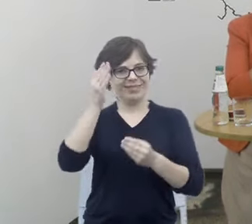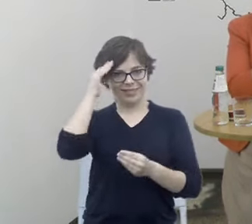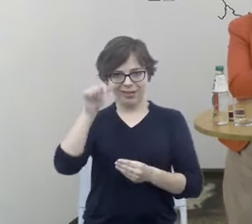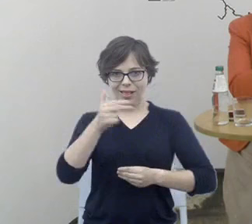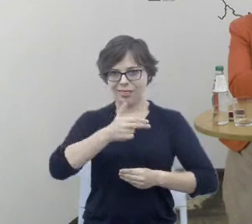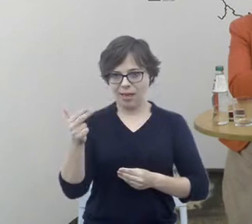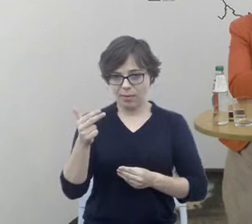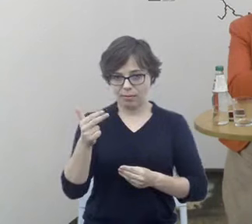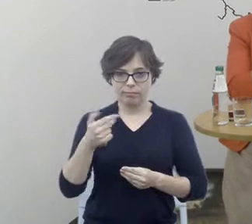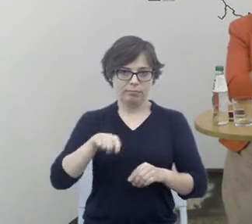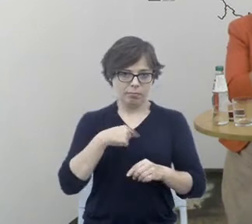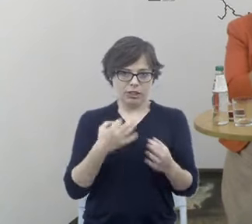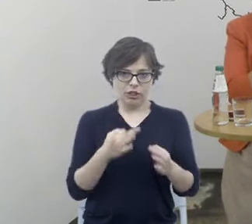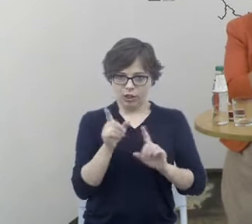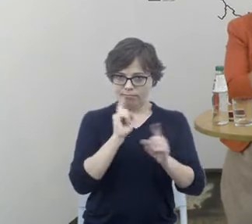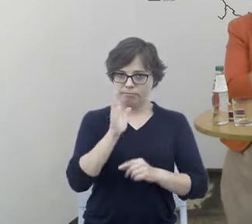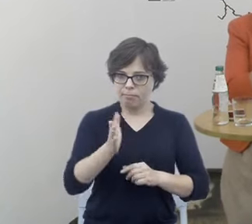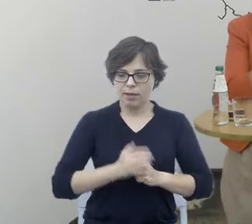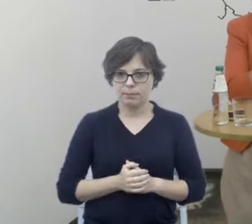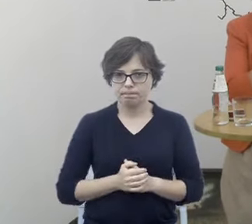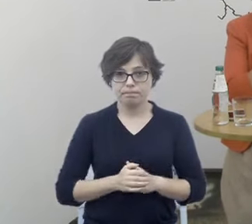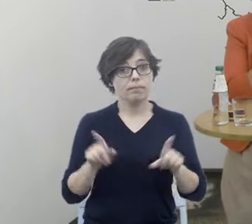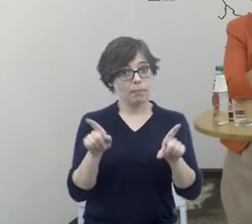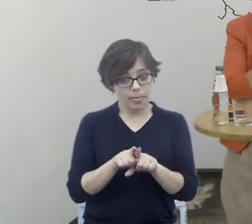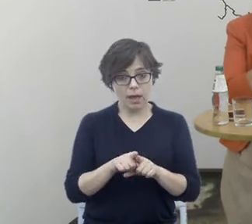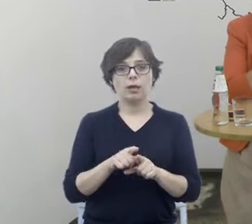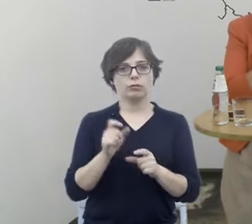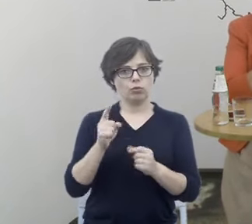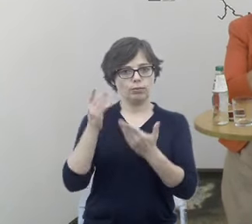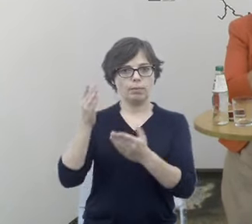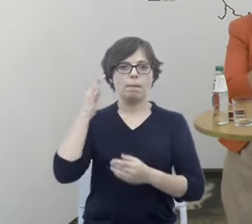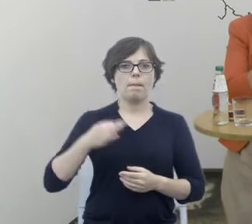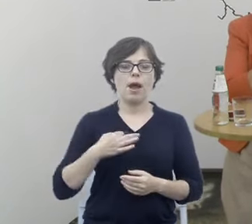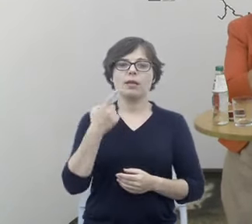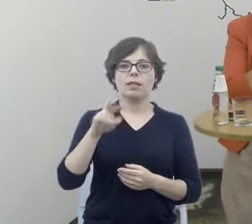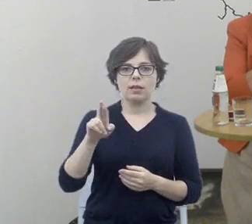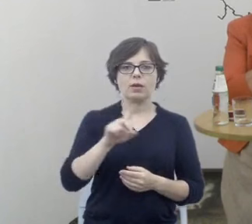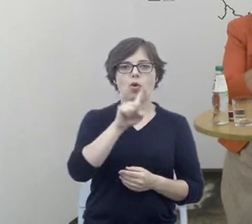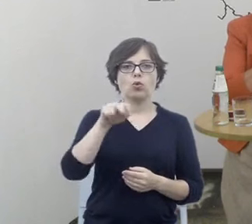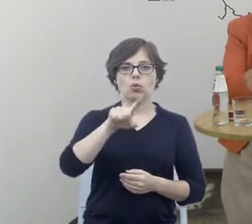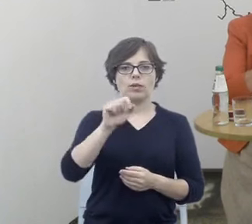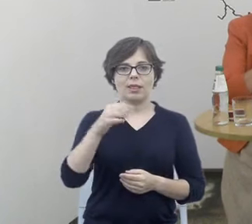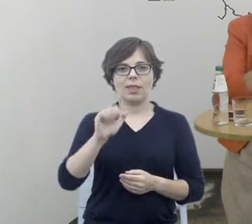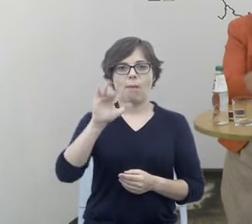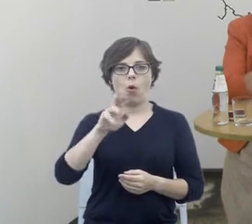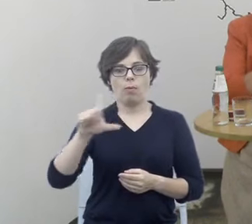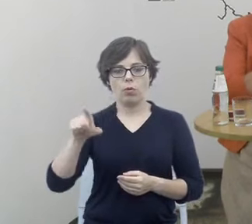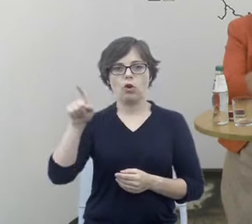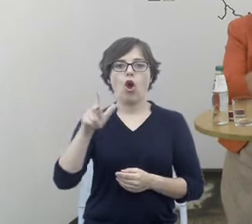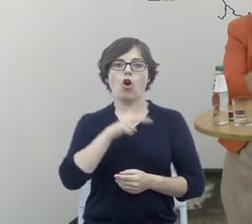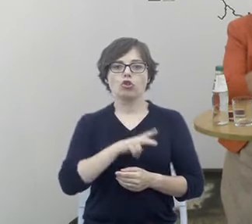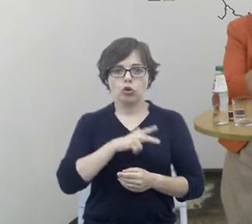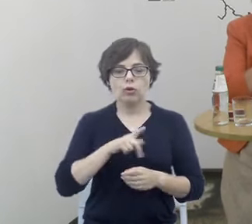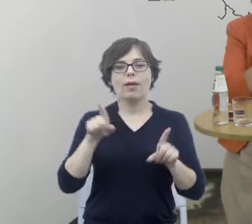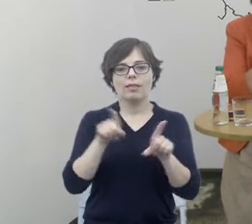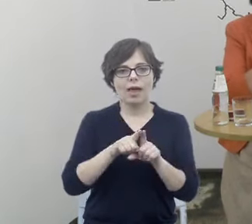tematyki, którą będziemy się dzisiaj zajmować. Jest z nami również pani doktor Zuzanna Bogumił, socjolożka i